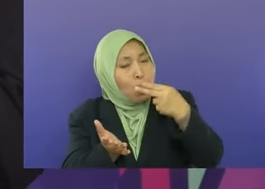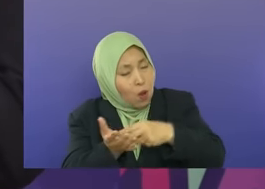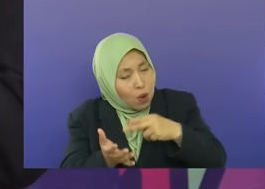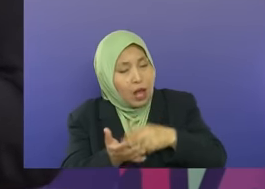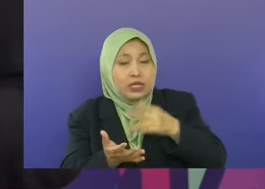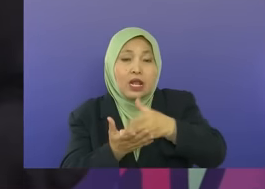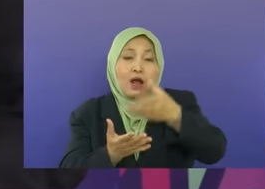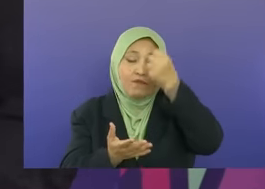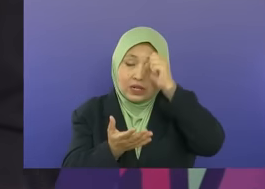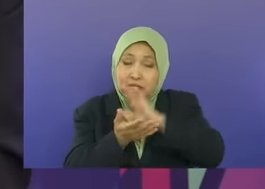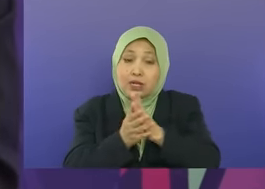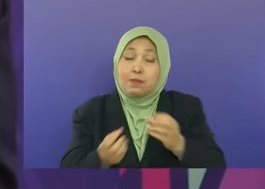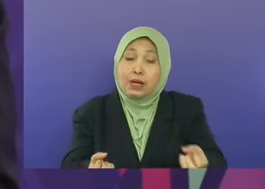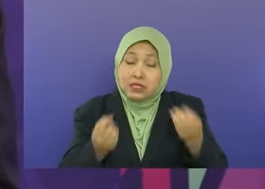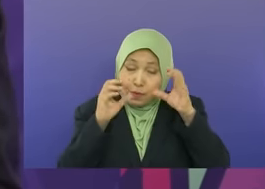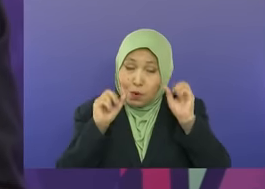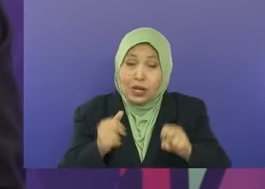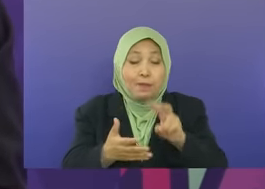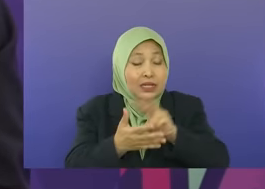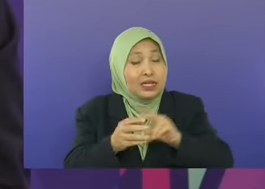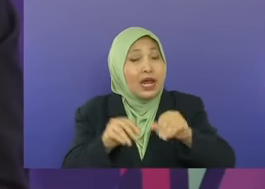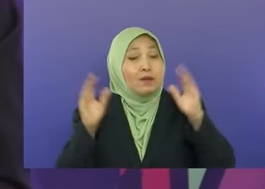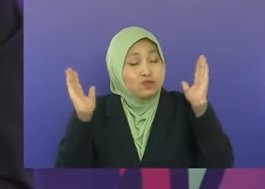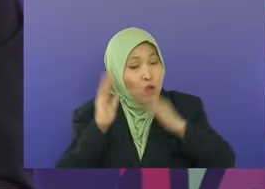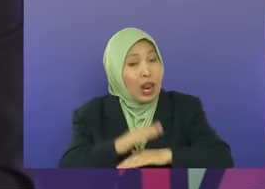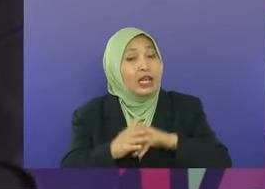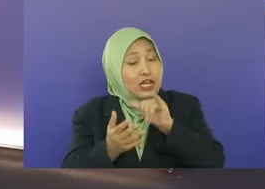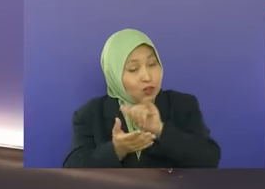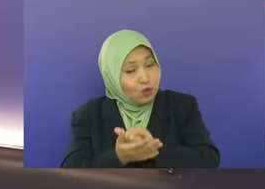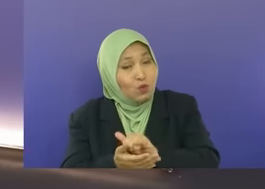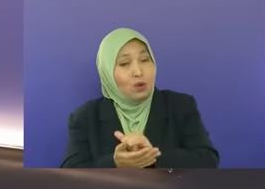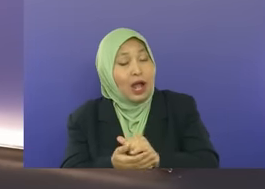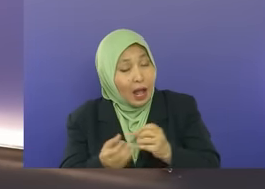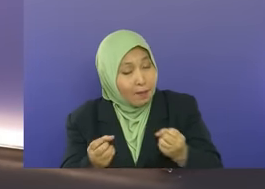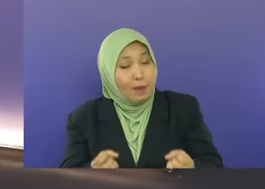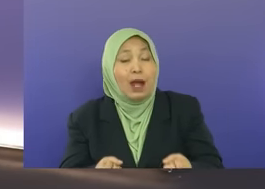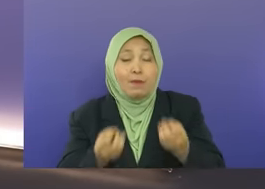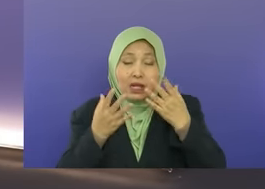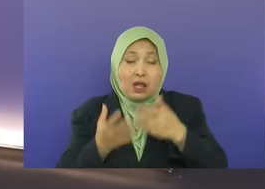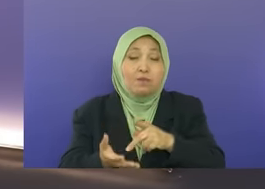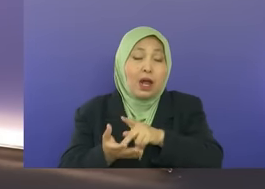jadi banyak lah itu udah mulai baca dalam salat tuh ya sebenarnya